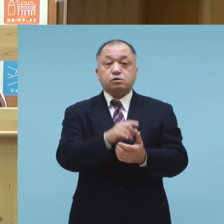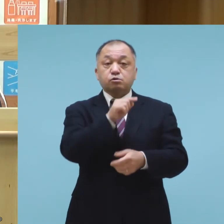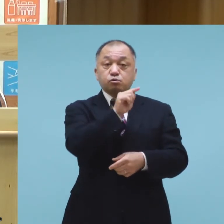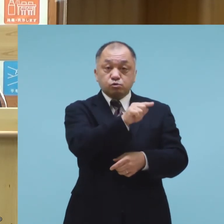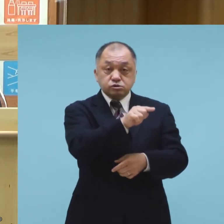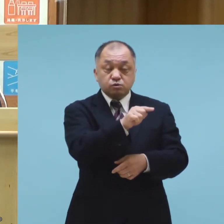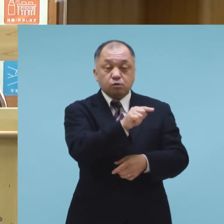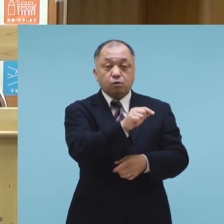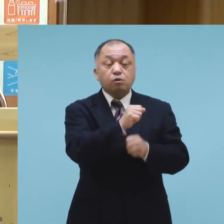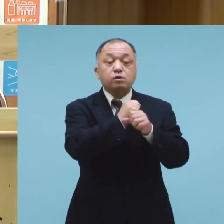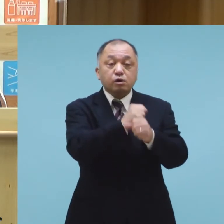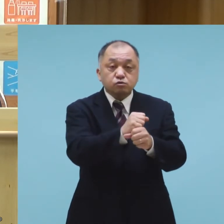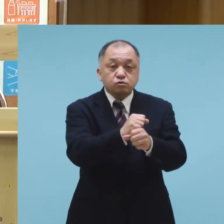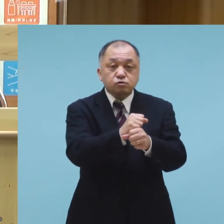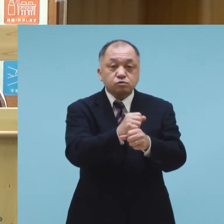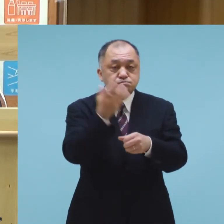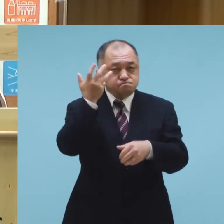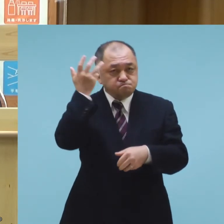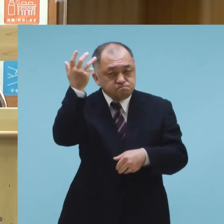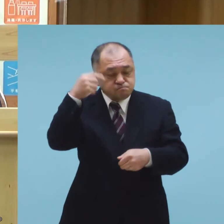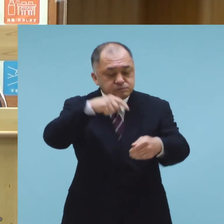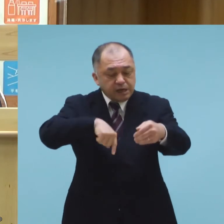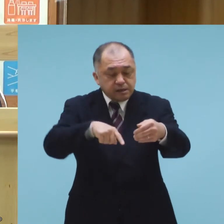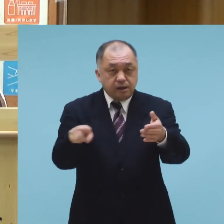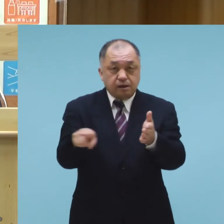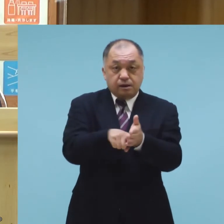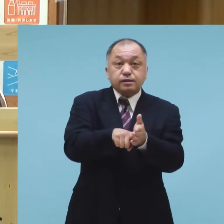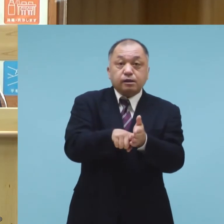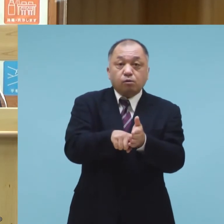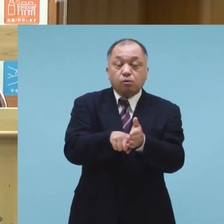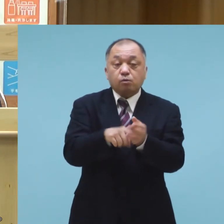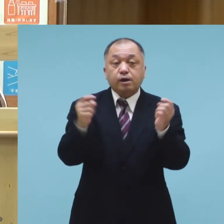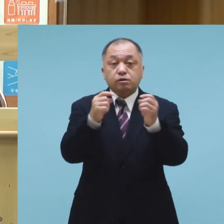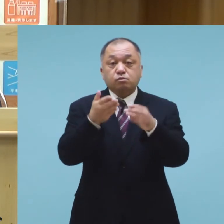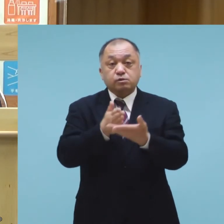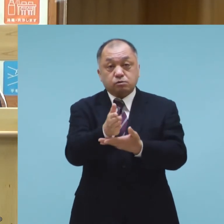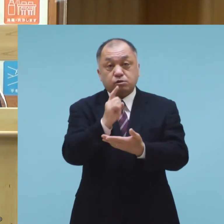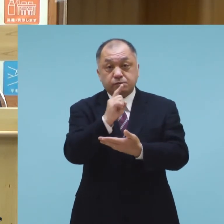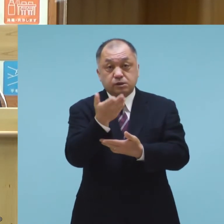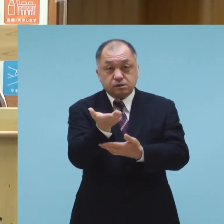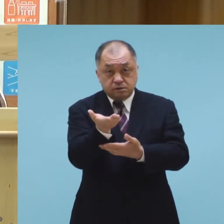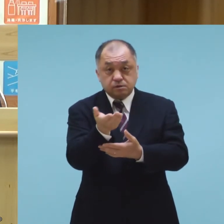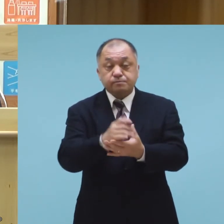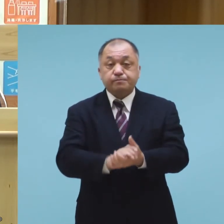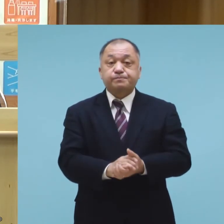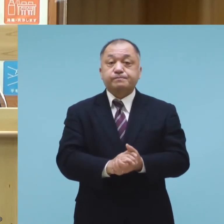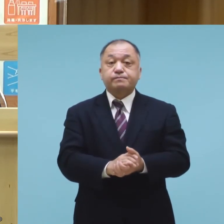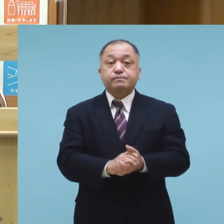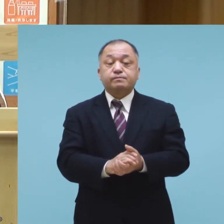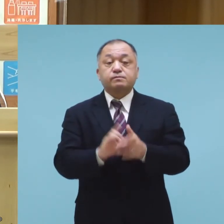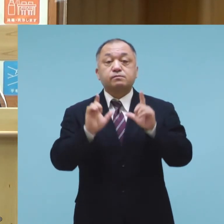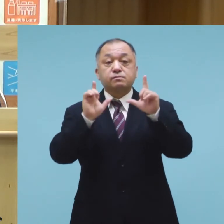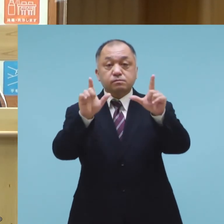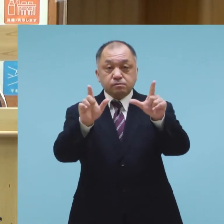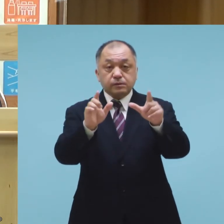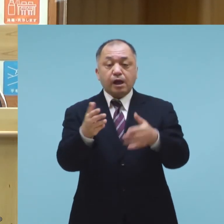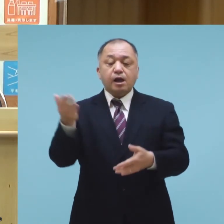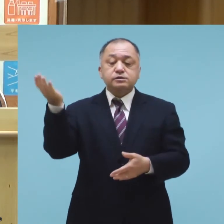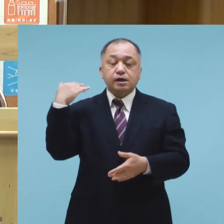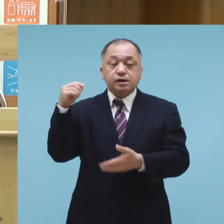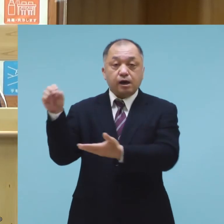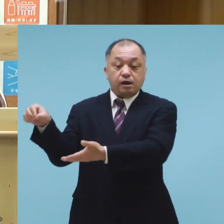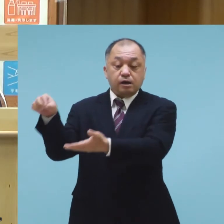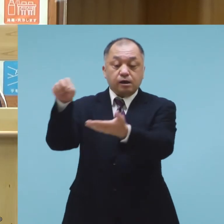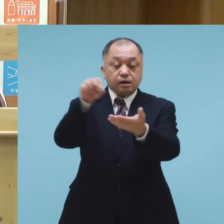取るということも想定に入れながら検討されるということなんでしょうか。 まあ、今回前回出てきた対処方針